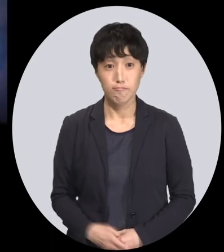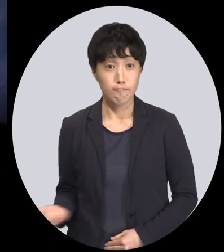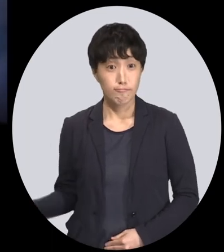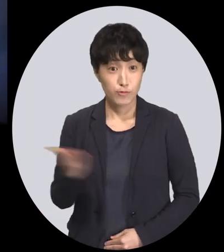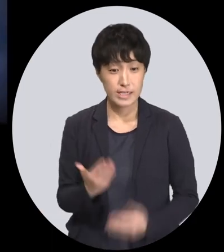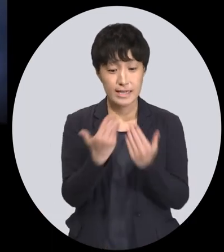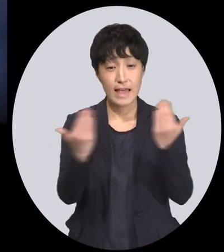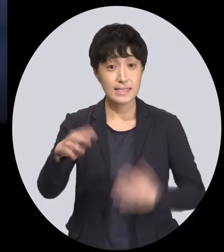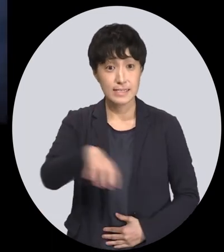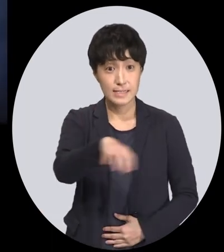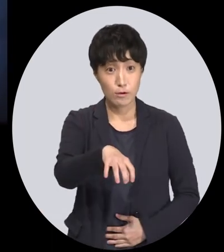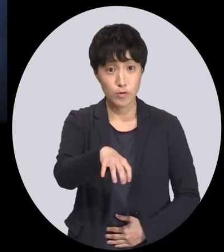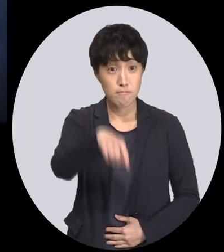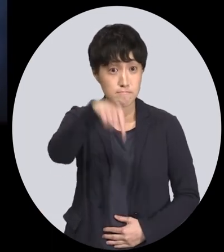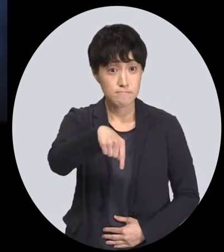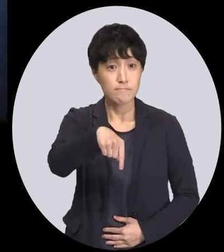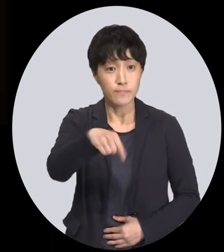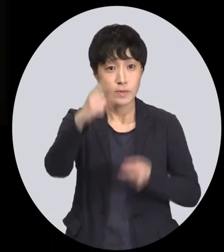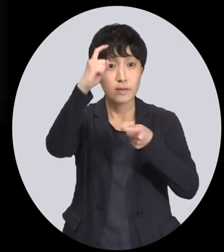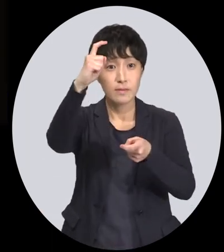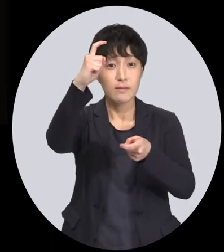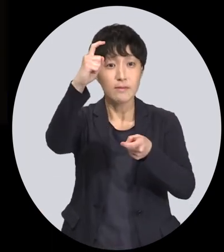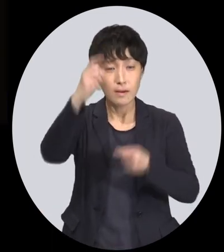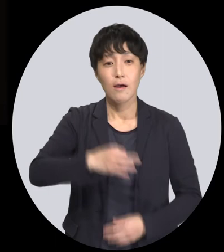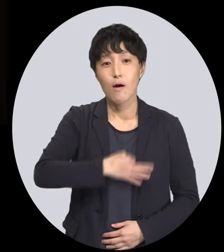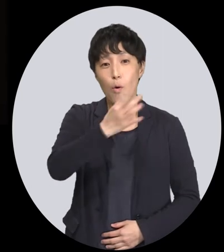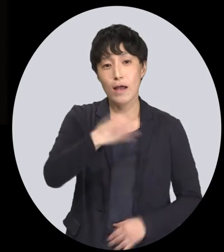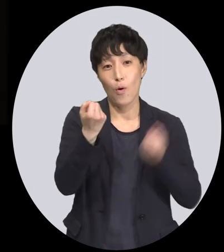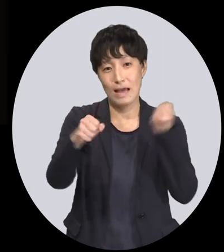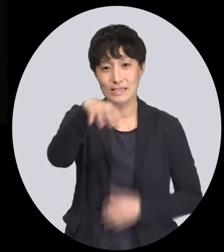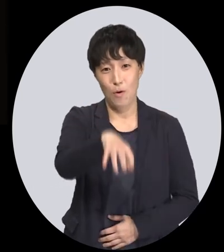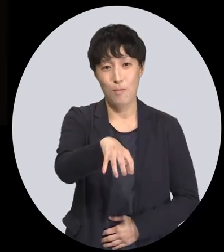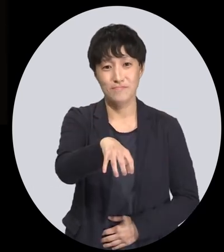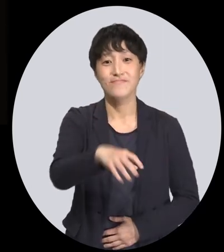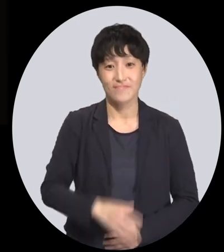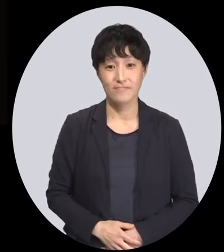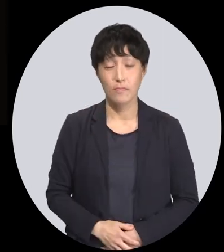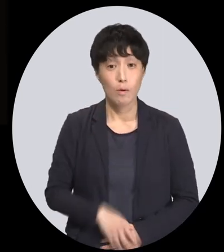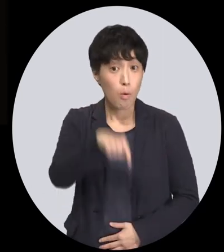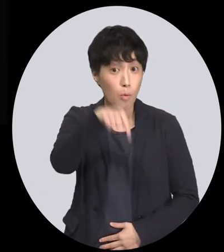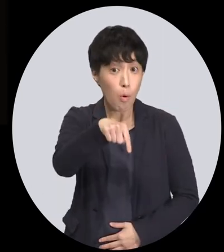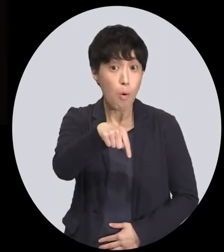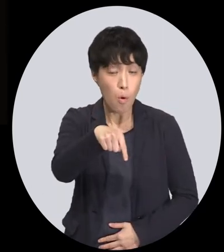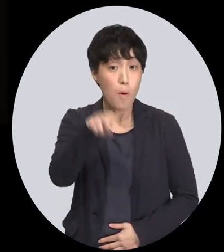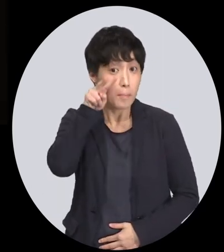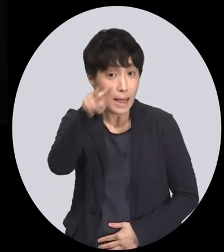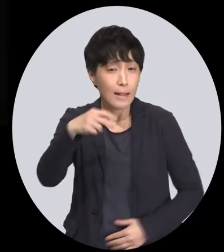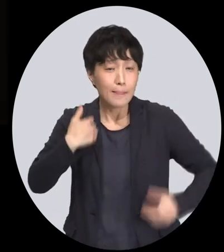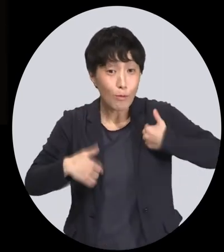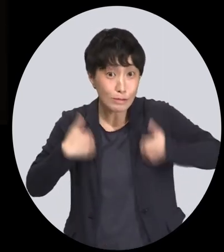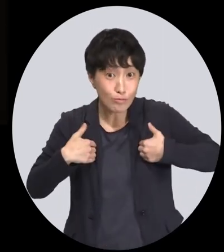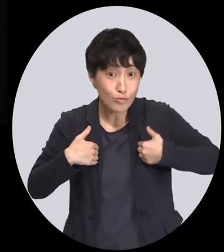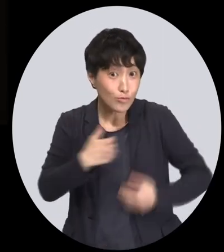声の劇場というセクションがあるんですね声の劇場はビジュアルがあり